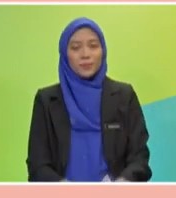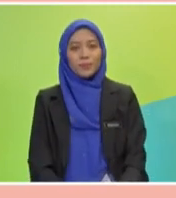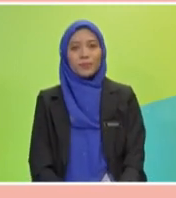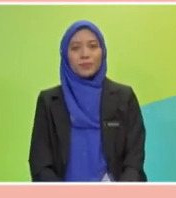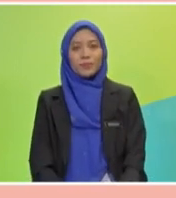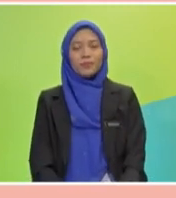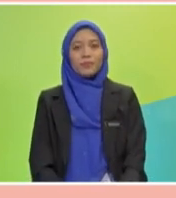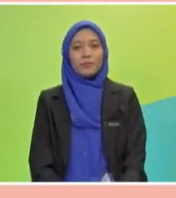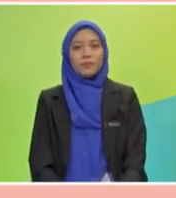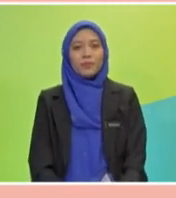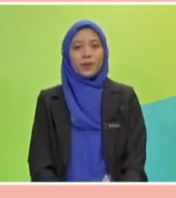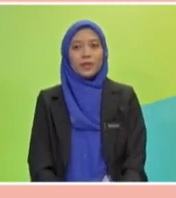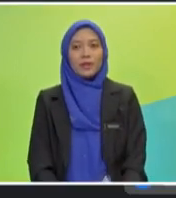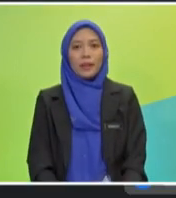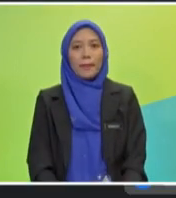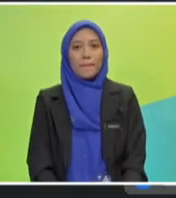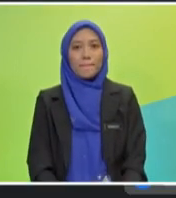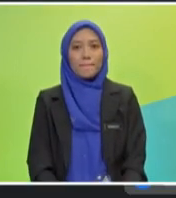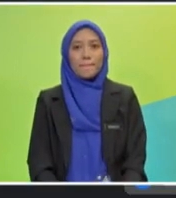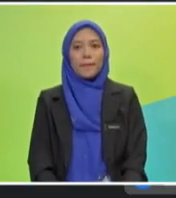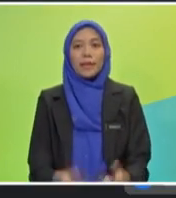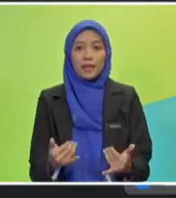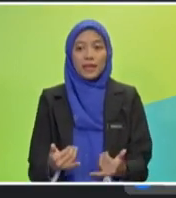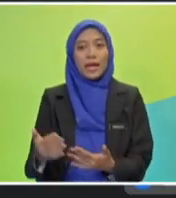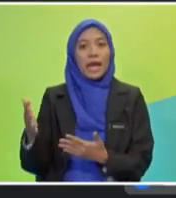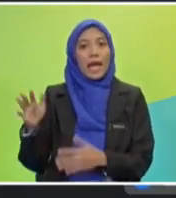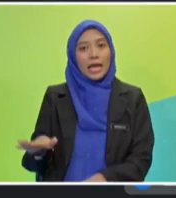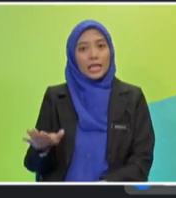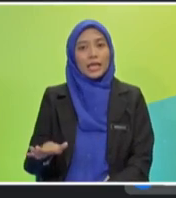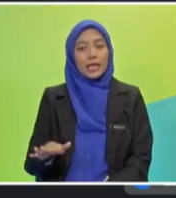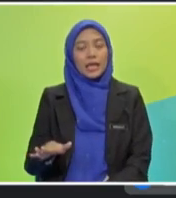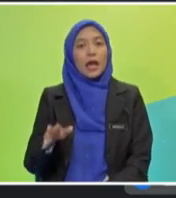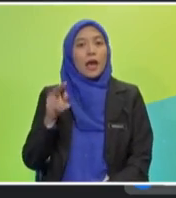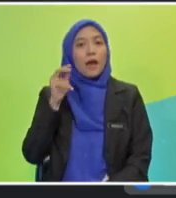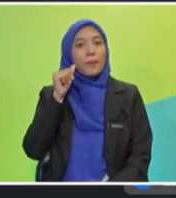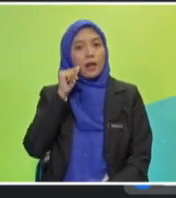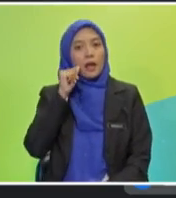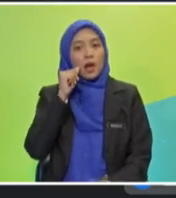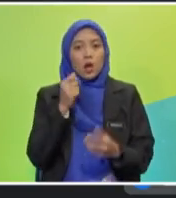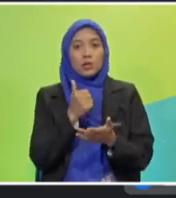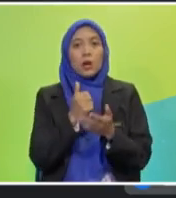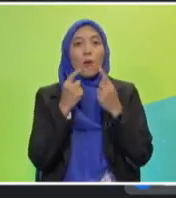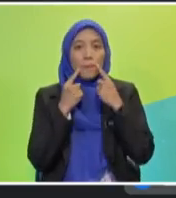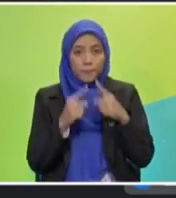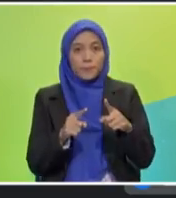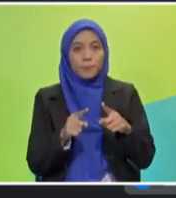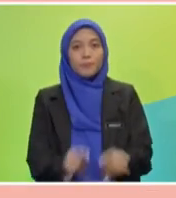bacakan dialog adik Amira ataupun respons bagi pesanan itu tadi.